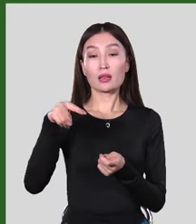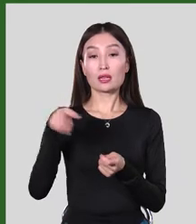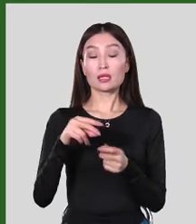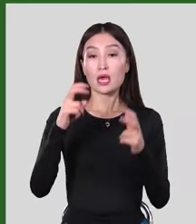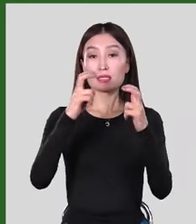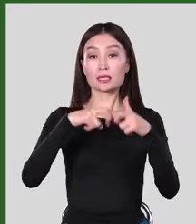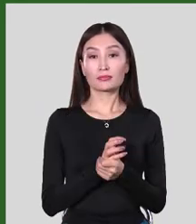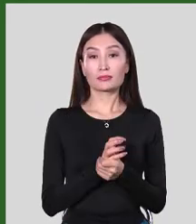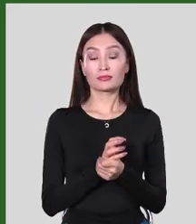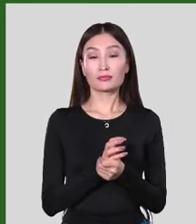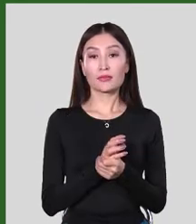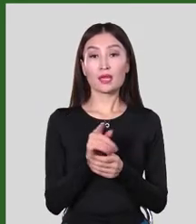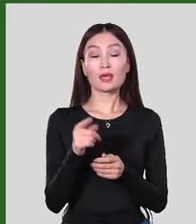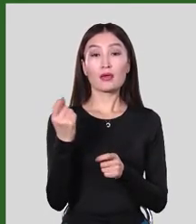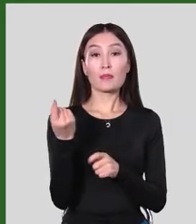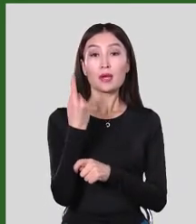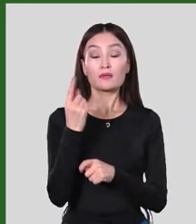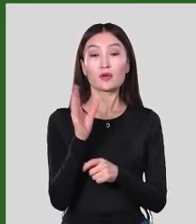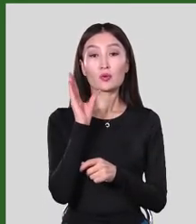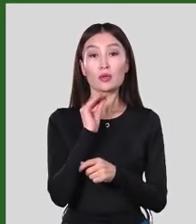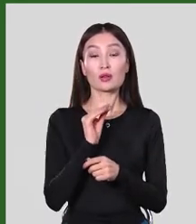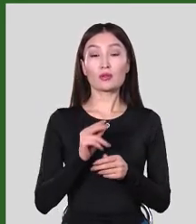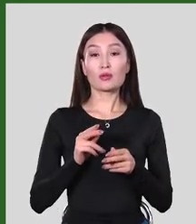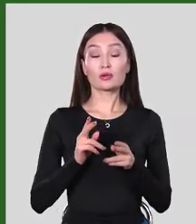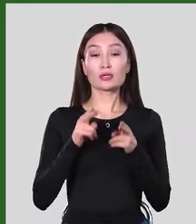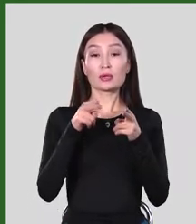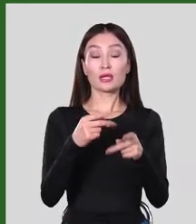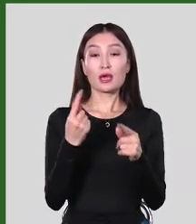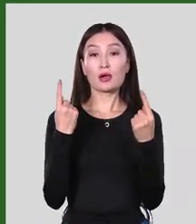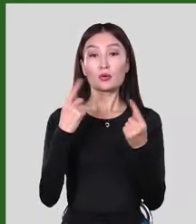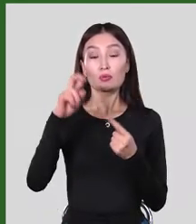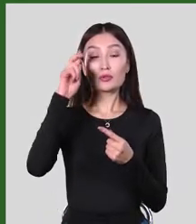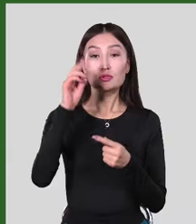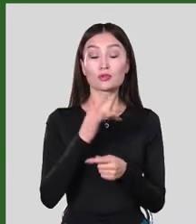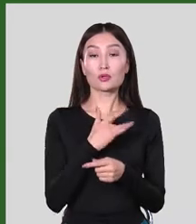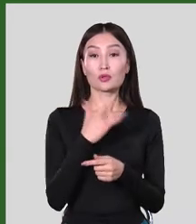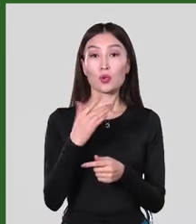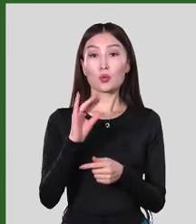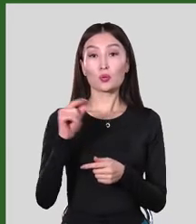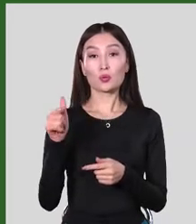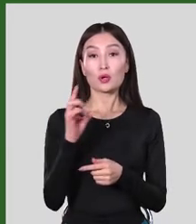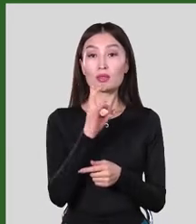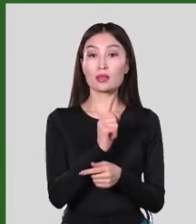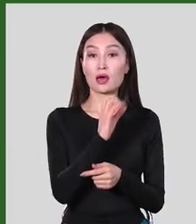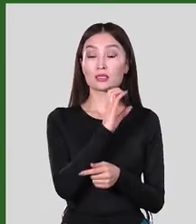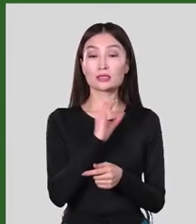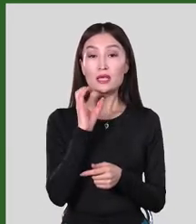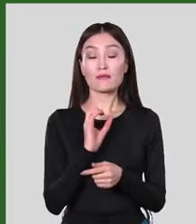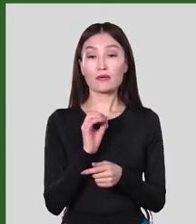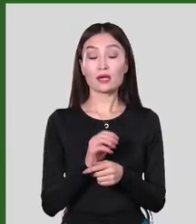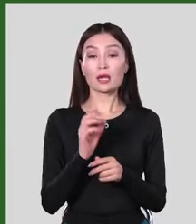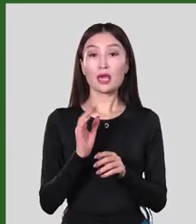районы Бразилии. Ей впервые удалось пересечь эту огромную страну строго с юга на север и выйти к